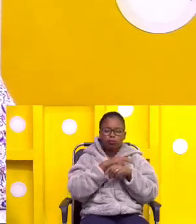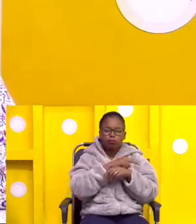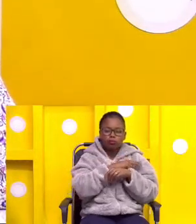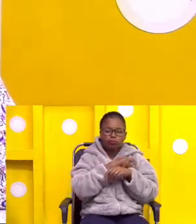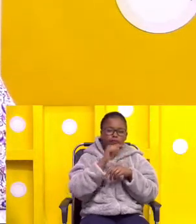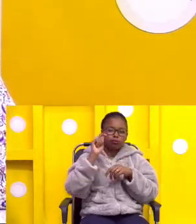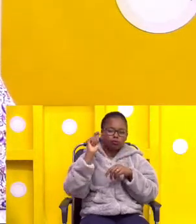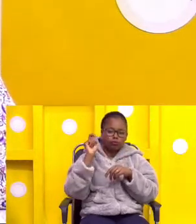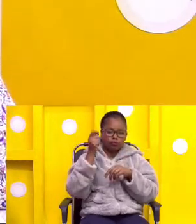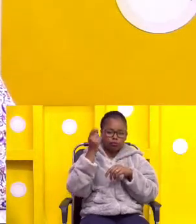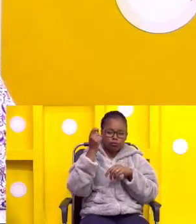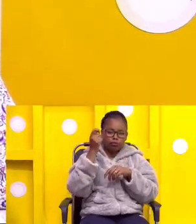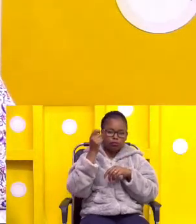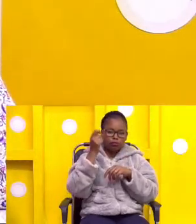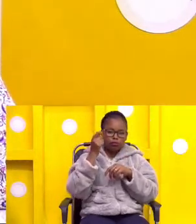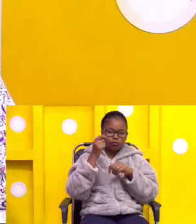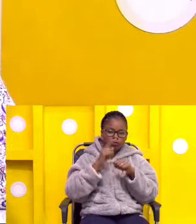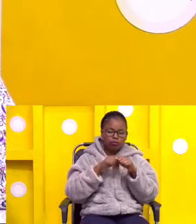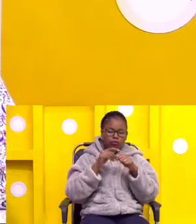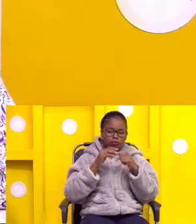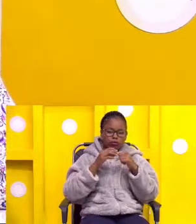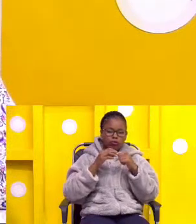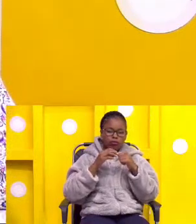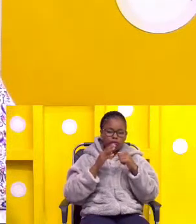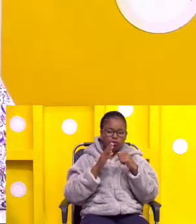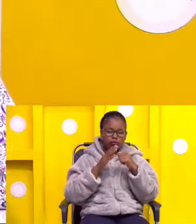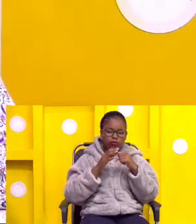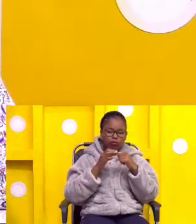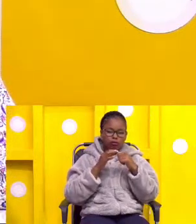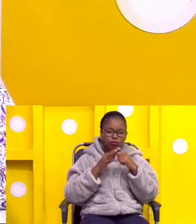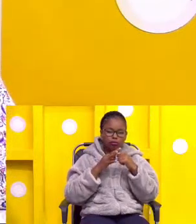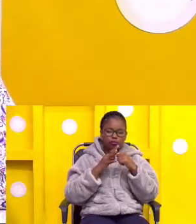igikinya thaa igiri ngakorwo wabici riu ningi umenye nogete